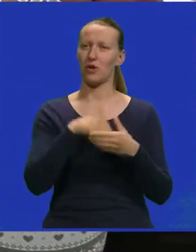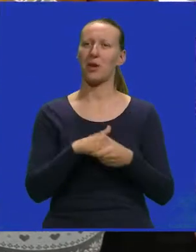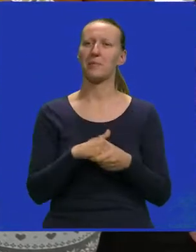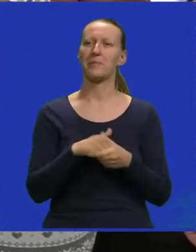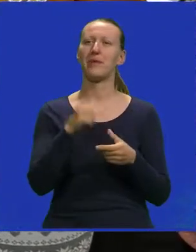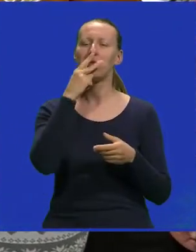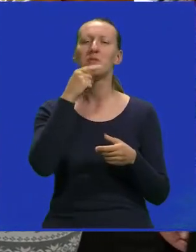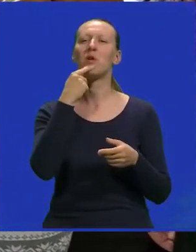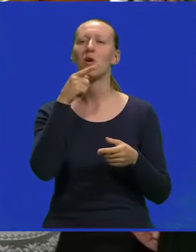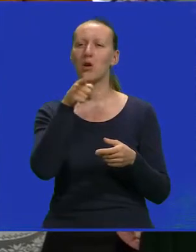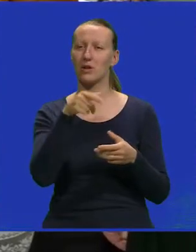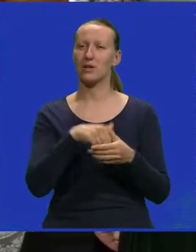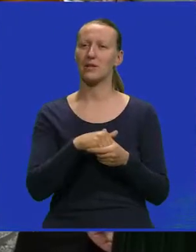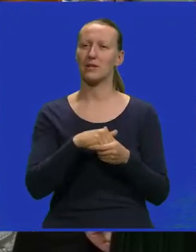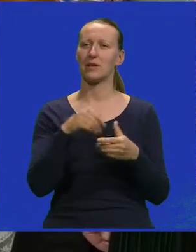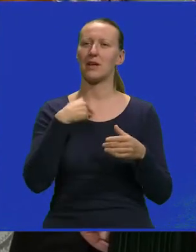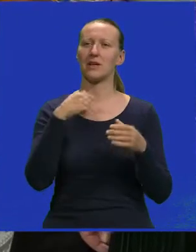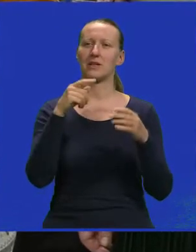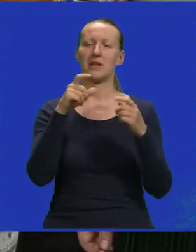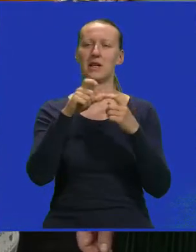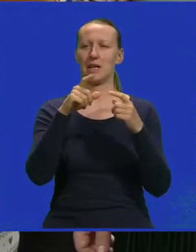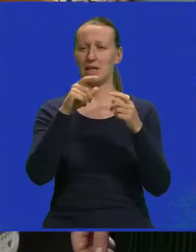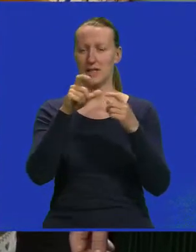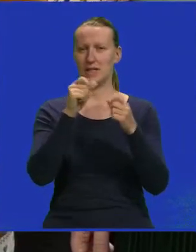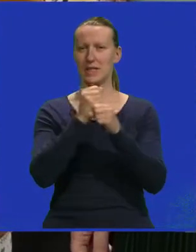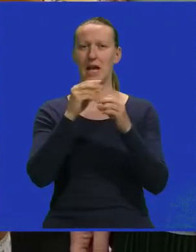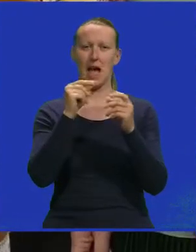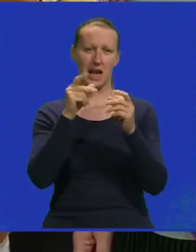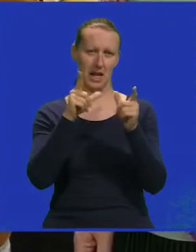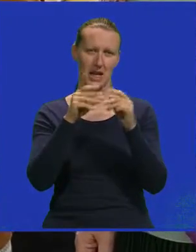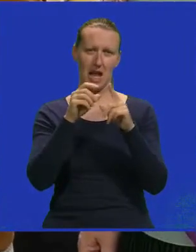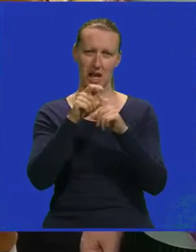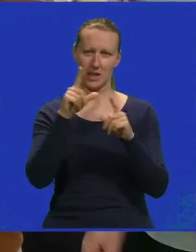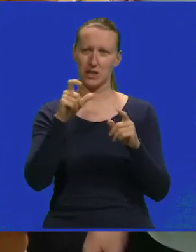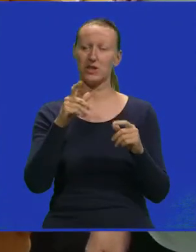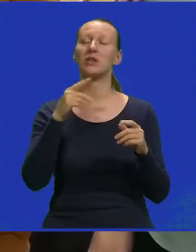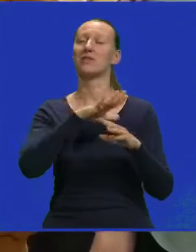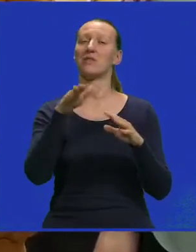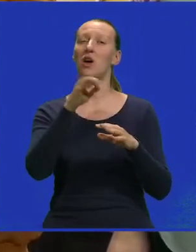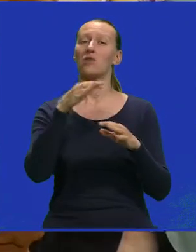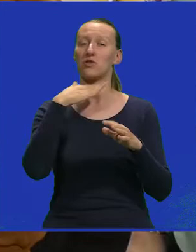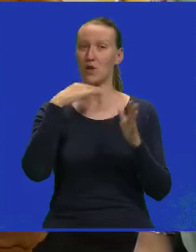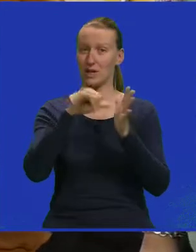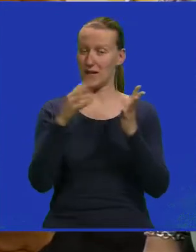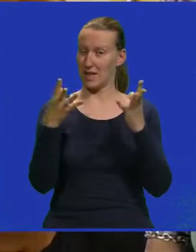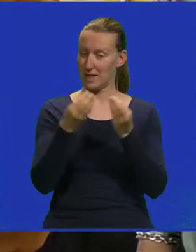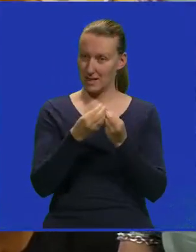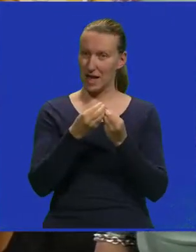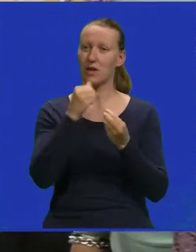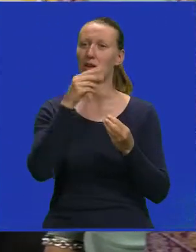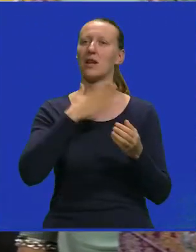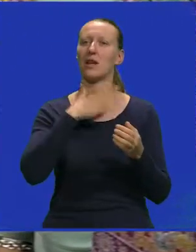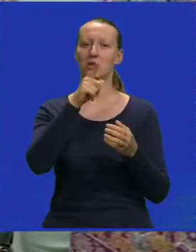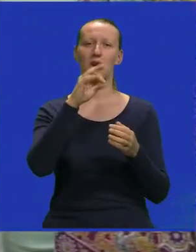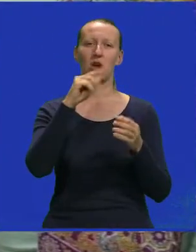vidimo sad to s njom, ko je ona? Ja sam Vanja Skagljardić. Evo, svi naši učenici osnovne škole Centar, a tu je i